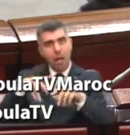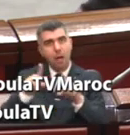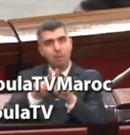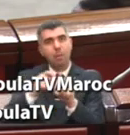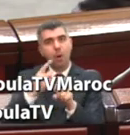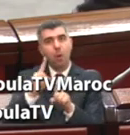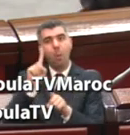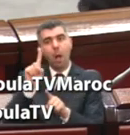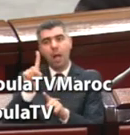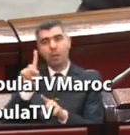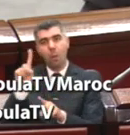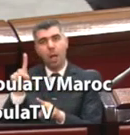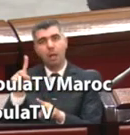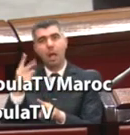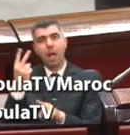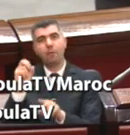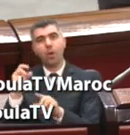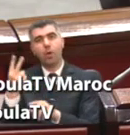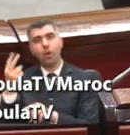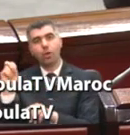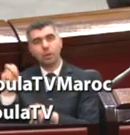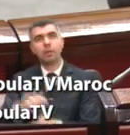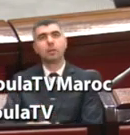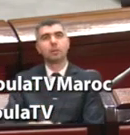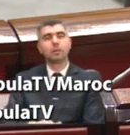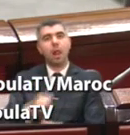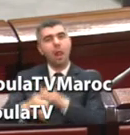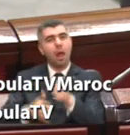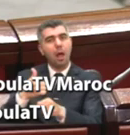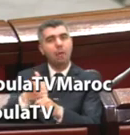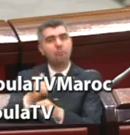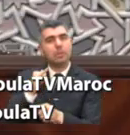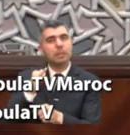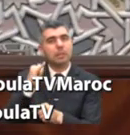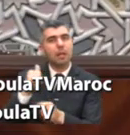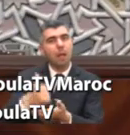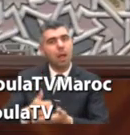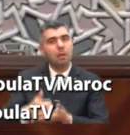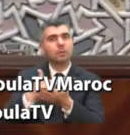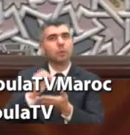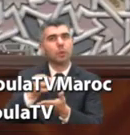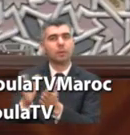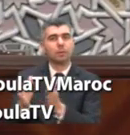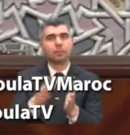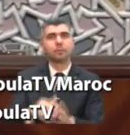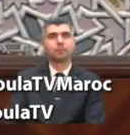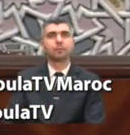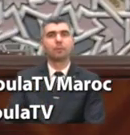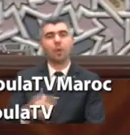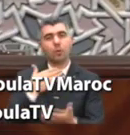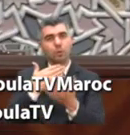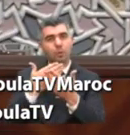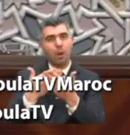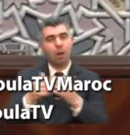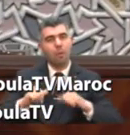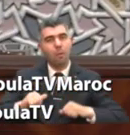يناير 2020، وعلى أساس أنه يكون شكراً. كل سنة يتحقق. شكرا سيد الوزير، وشكرا